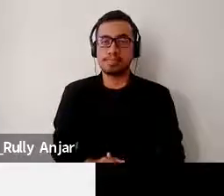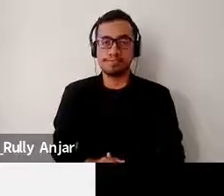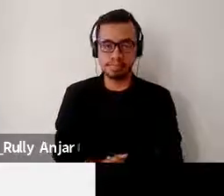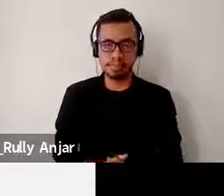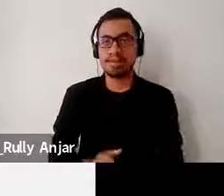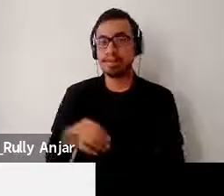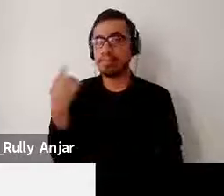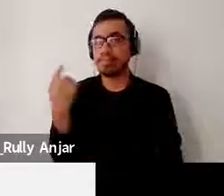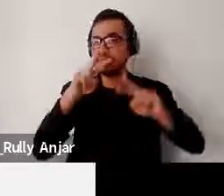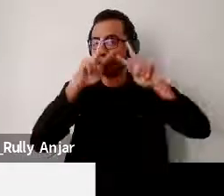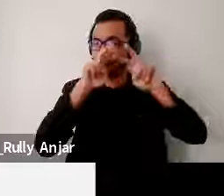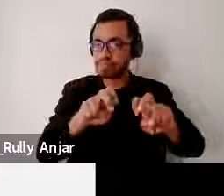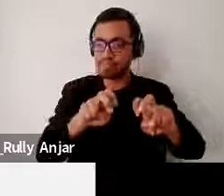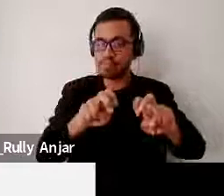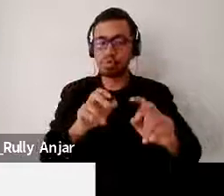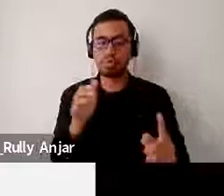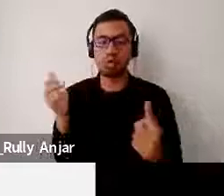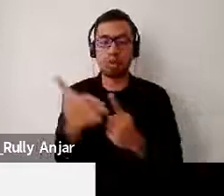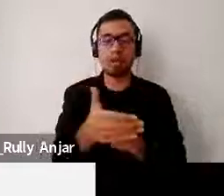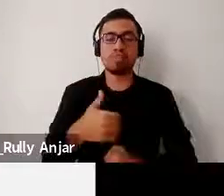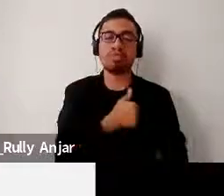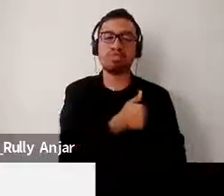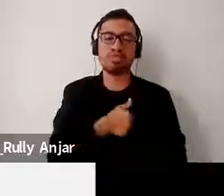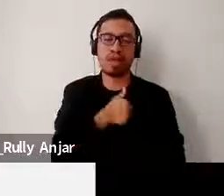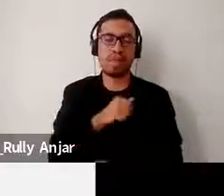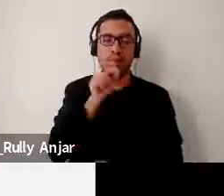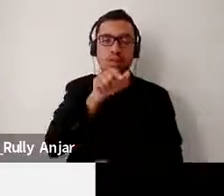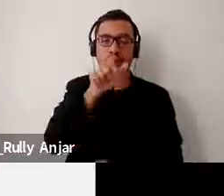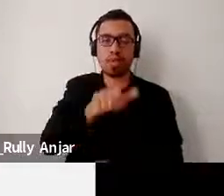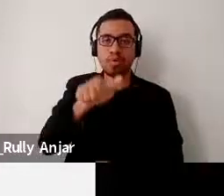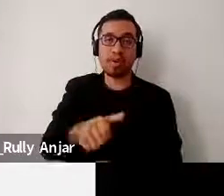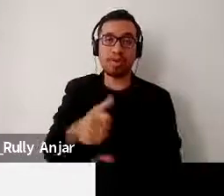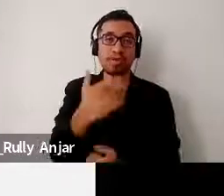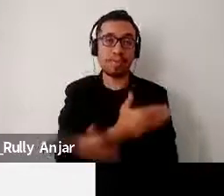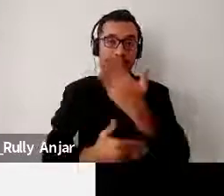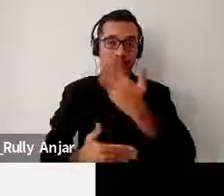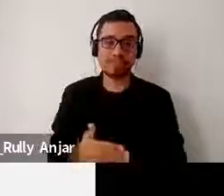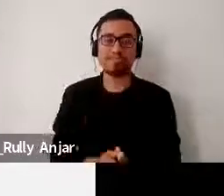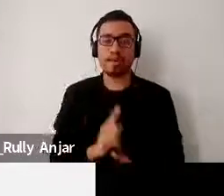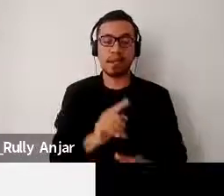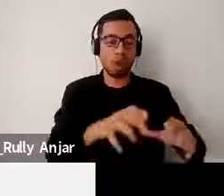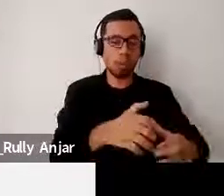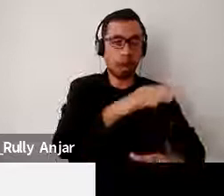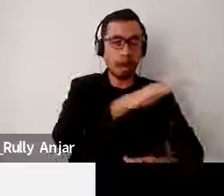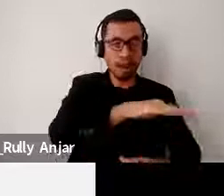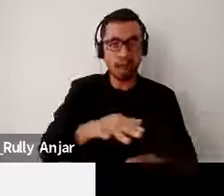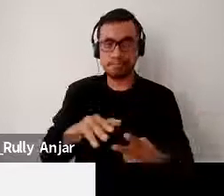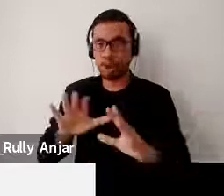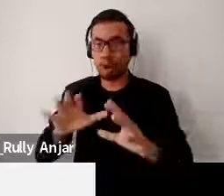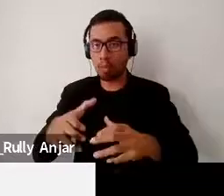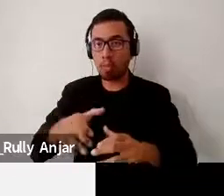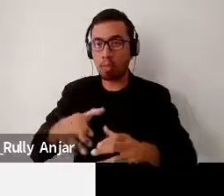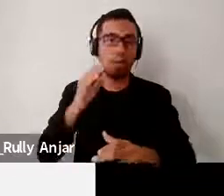sosial sepanjang hayat termasuk untuk kelompok penyandang disabilitas. Jadi memang untuk kelompok anak, kelompok lansia, usia kerja,